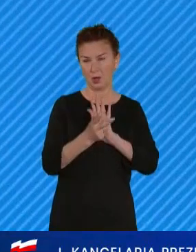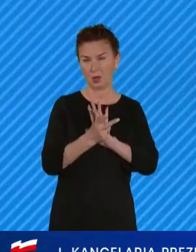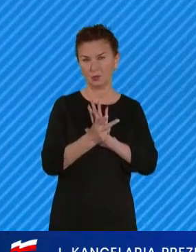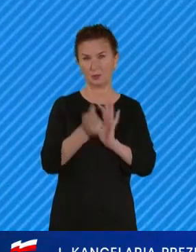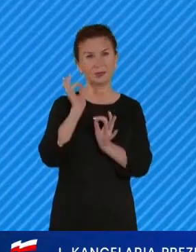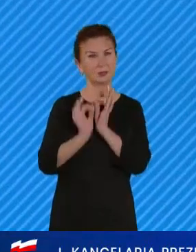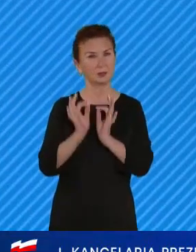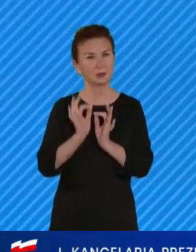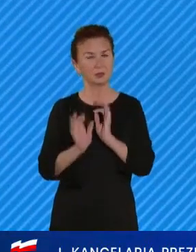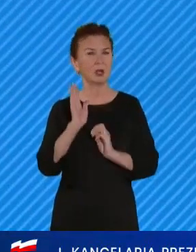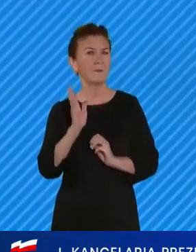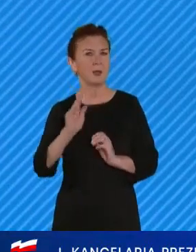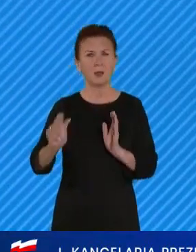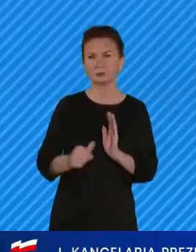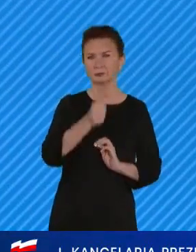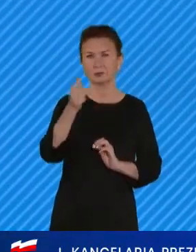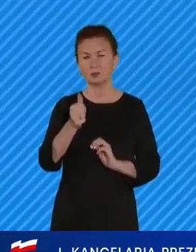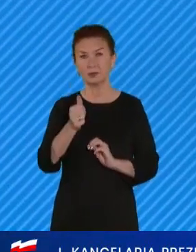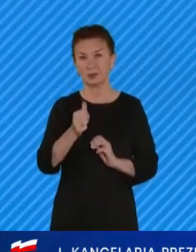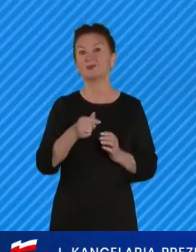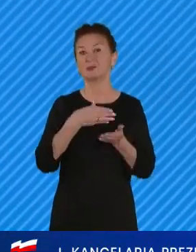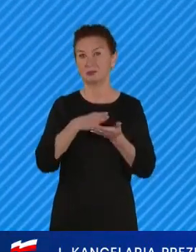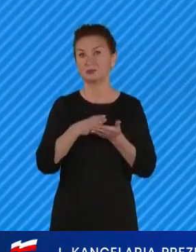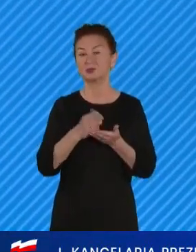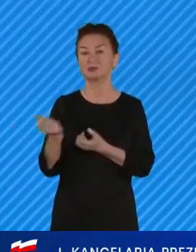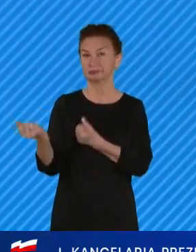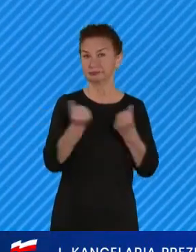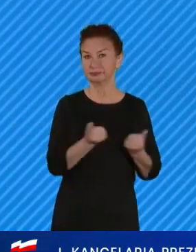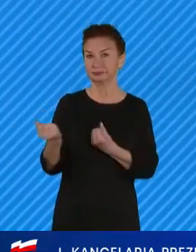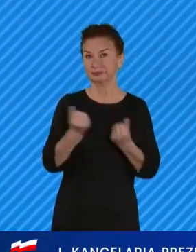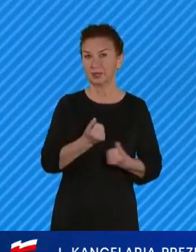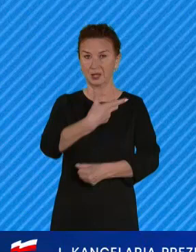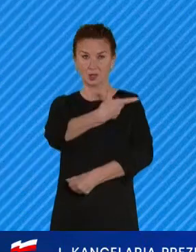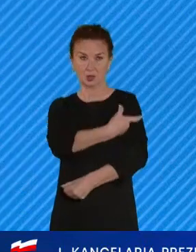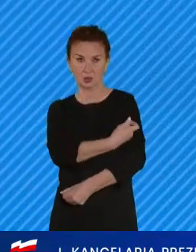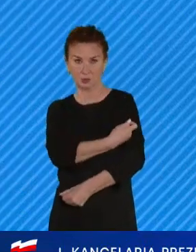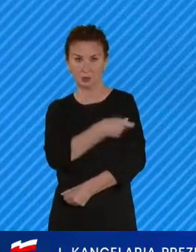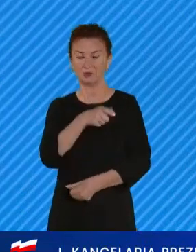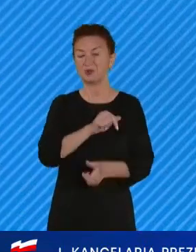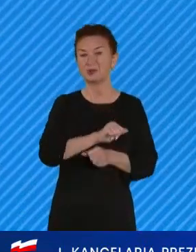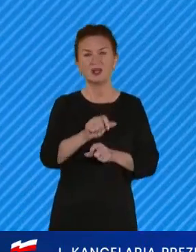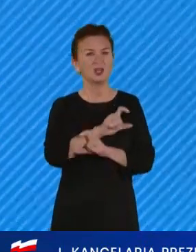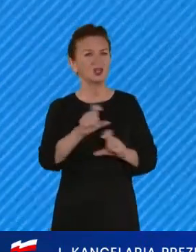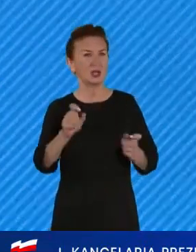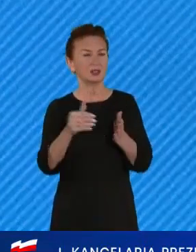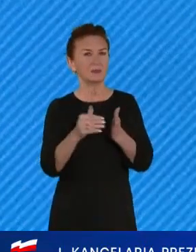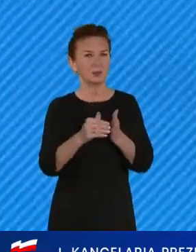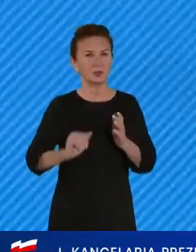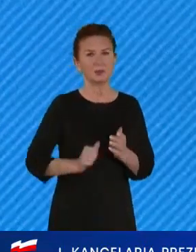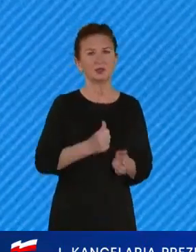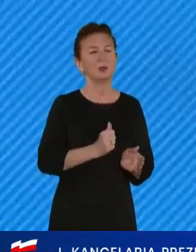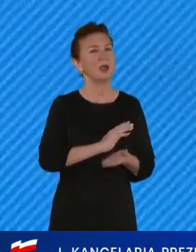będą pojawiać się już pierwsze dostawy szczepionki. Ten horyzont właśnie jest potrzebny po to, żeby szybko